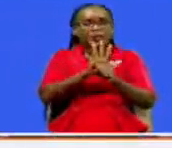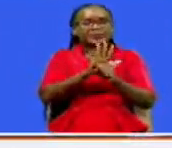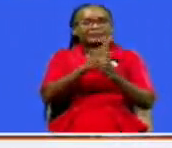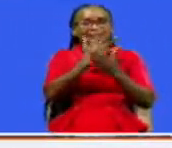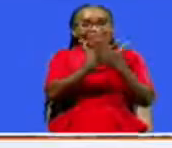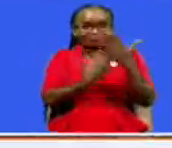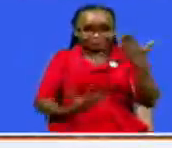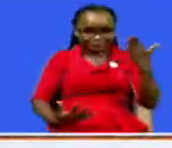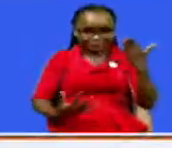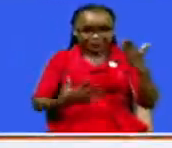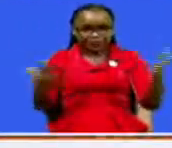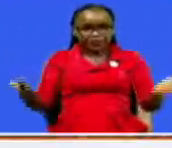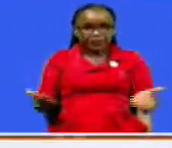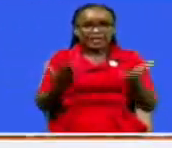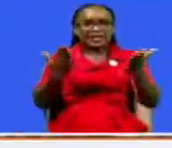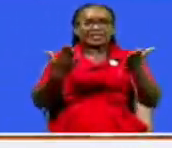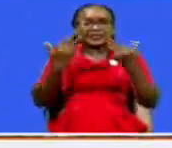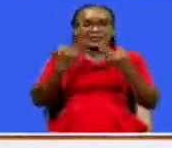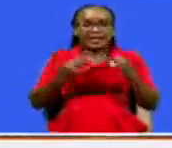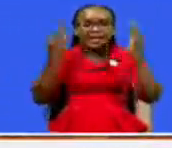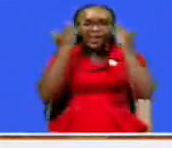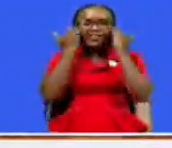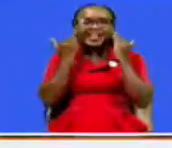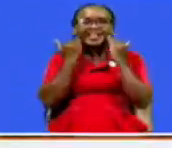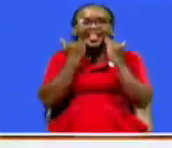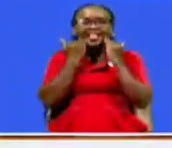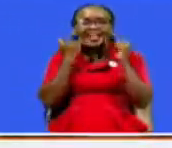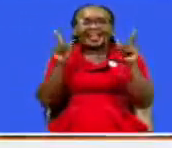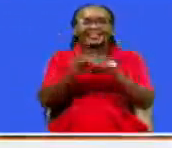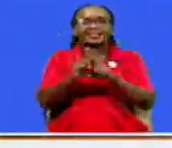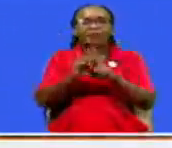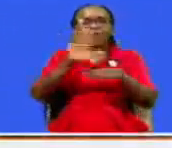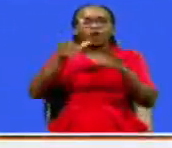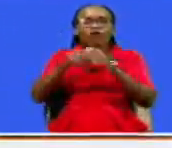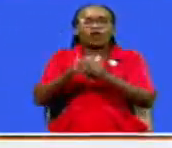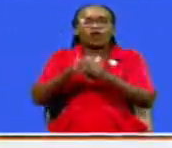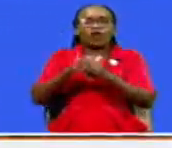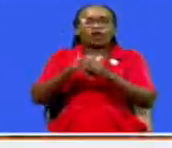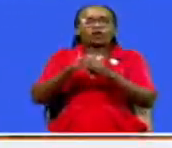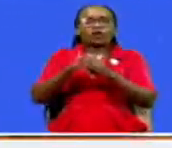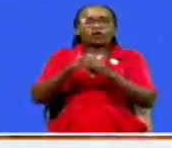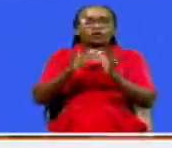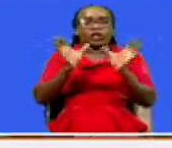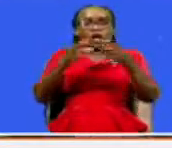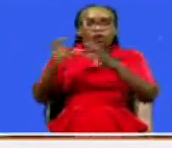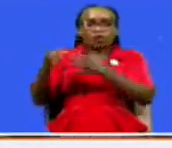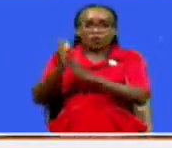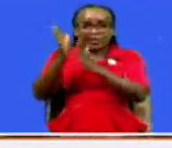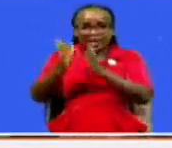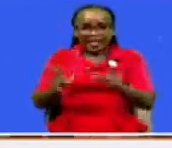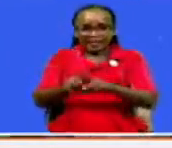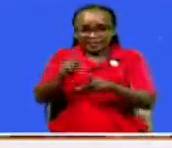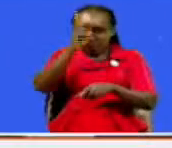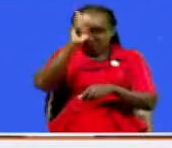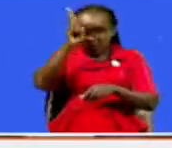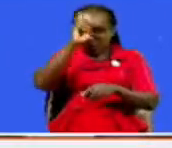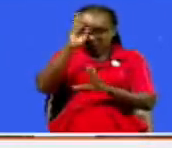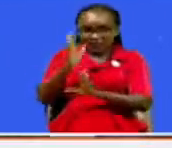nzima kuboresha uhuru wa idara ya mahakama na taasisi husika za uongozi, ikiwemo idara ya usalama na